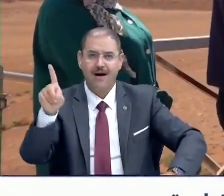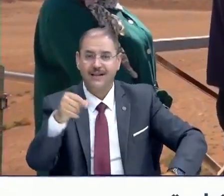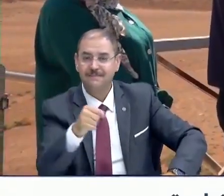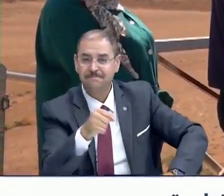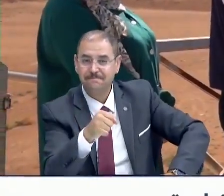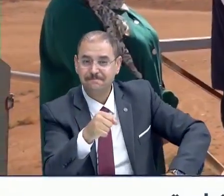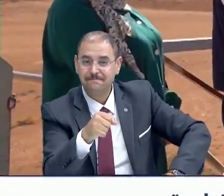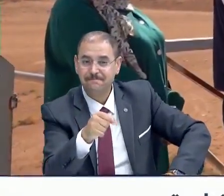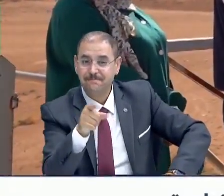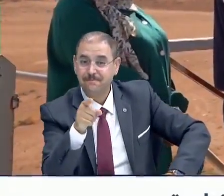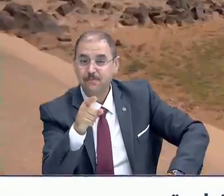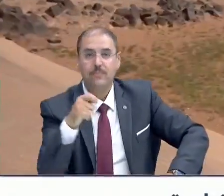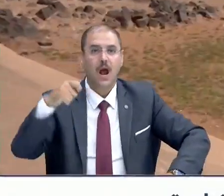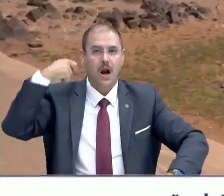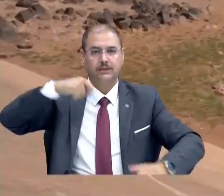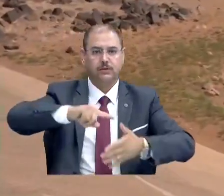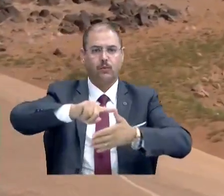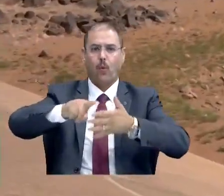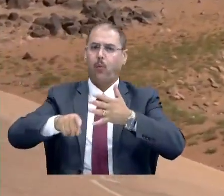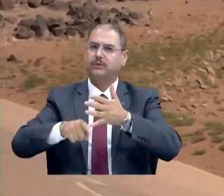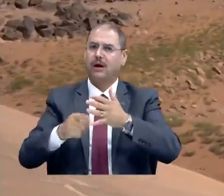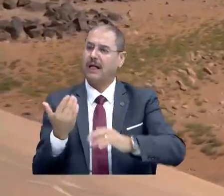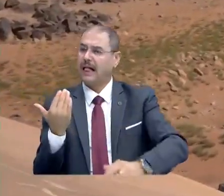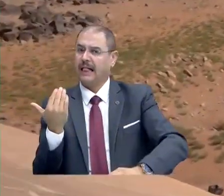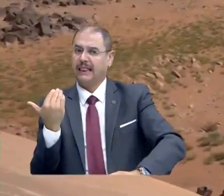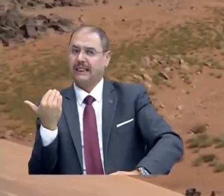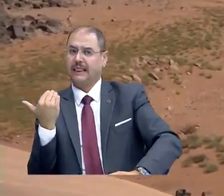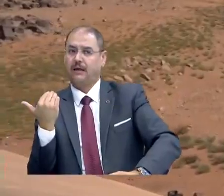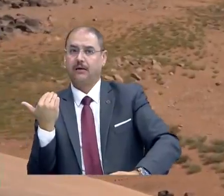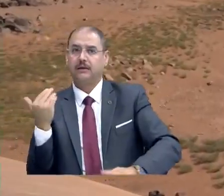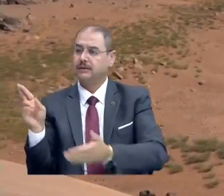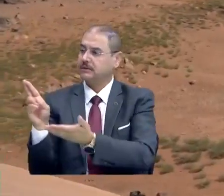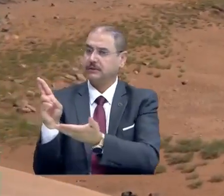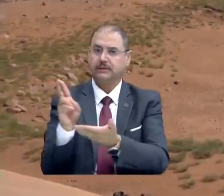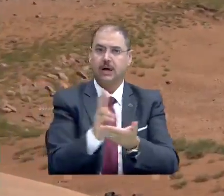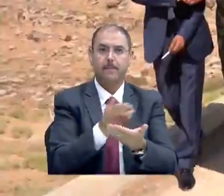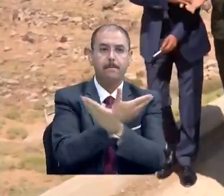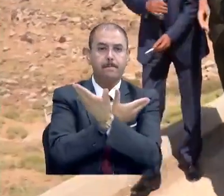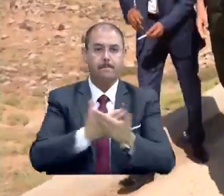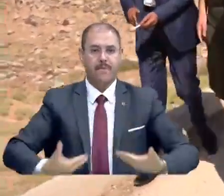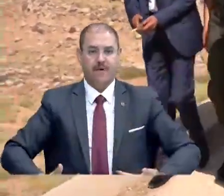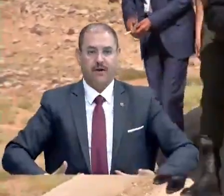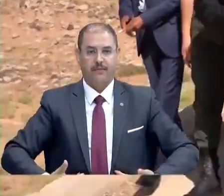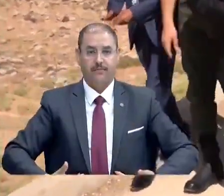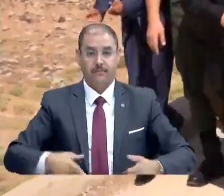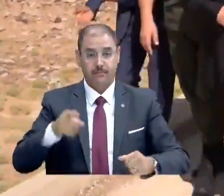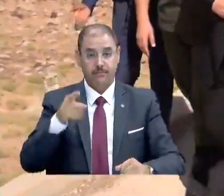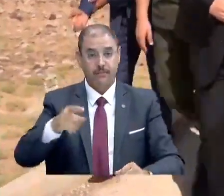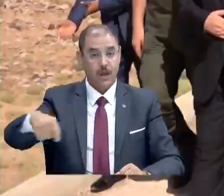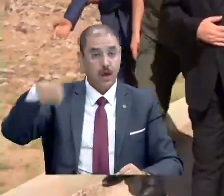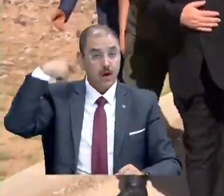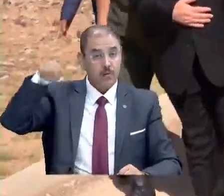بناء على توجيهات رئيس الوزراء خلال زيارته الاخيره الى محافظه المفرق قام مدير عام المؤسسه التعاونيه